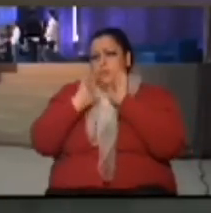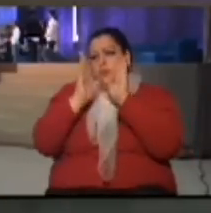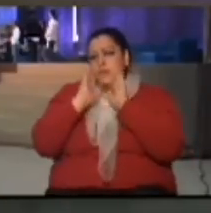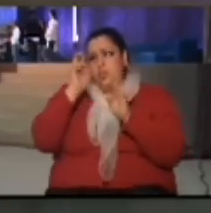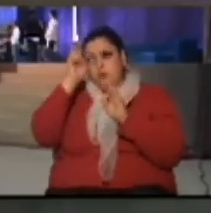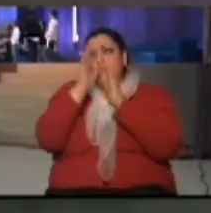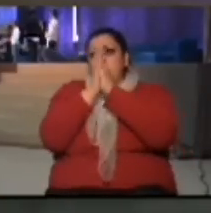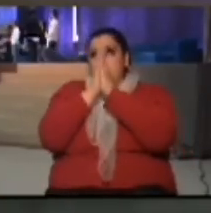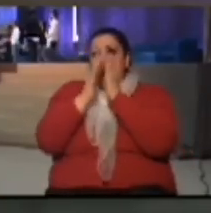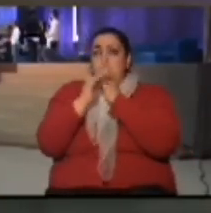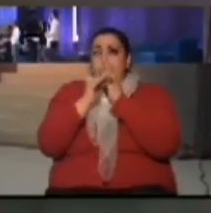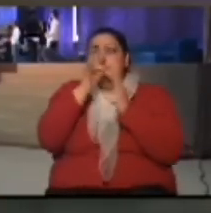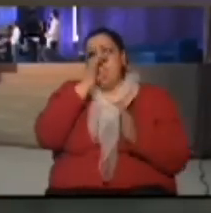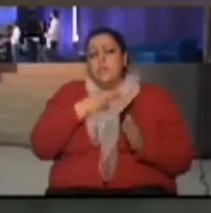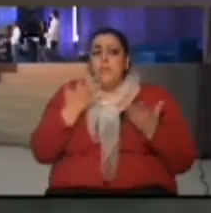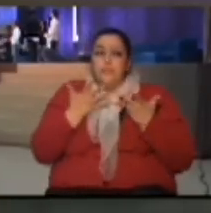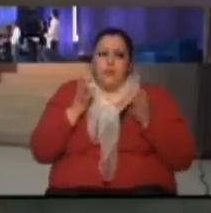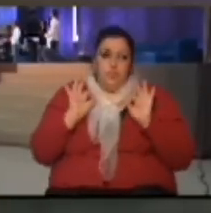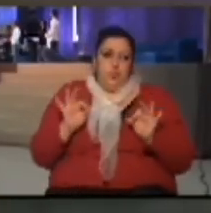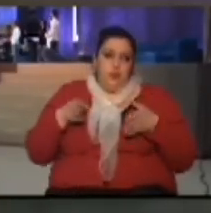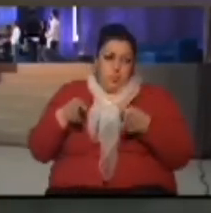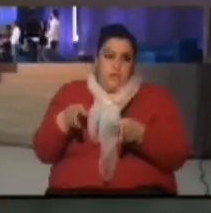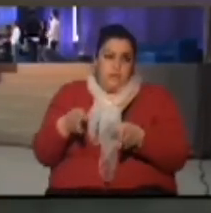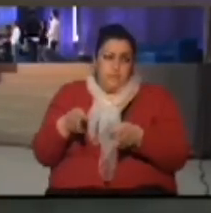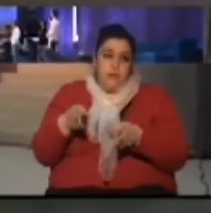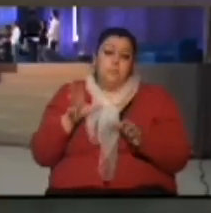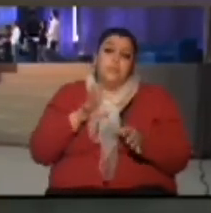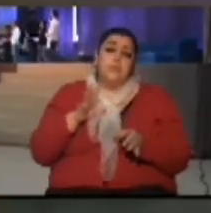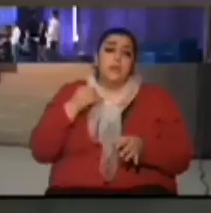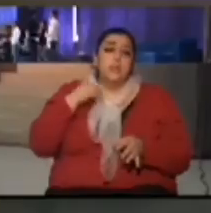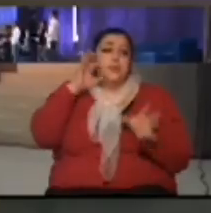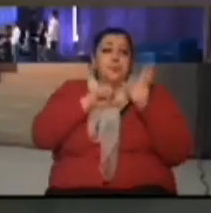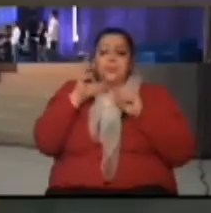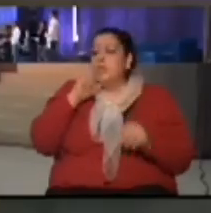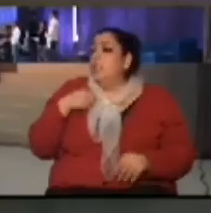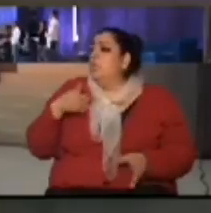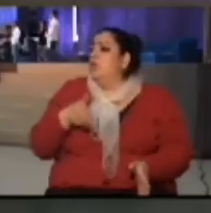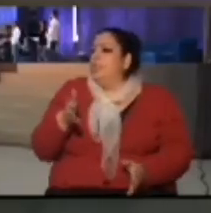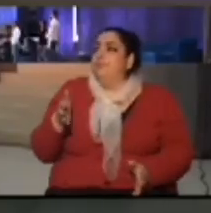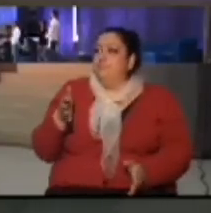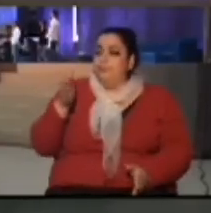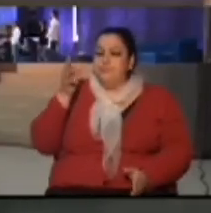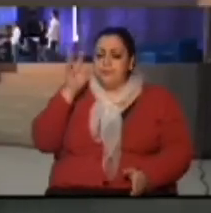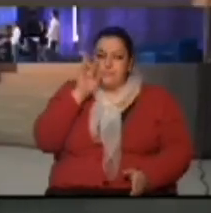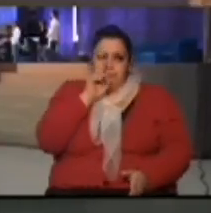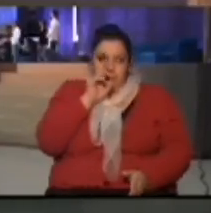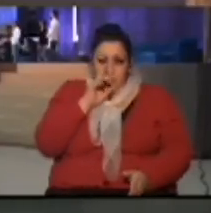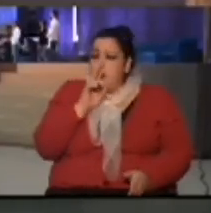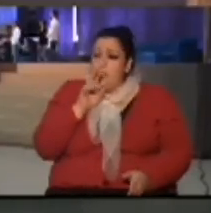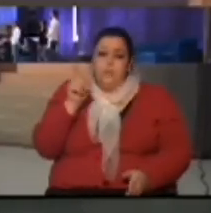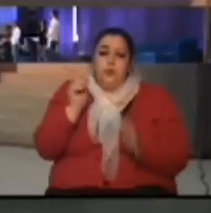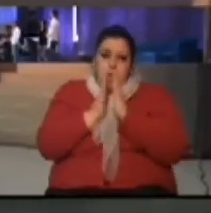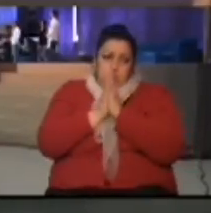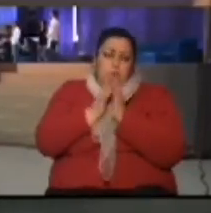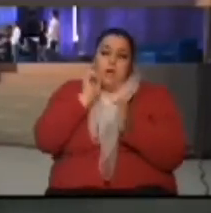այդ խոսքերը, տես այն Թովմասը, ու մասին անգամ մարդիկ ավելացել էին անհավատ, թերհավատ, կասկածամիտ, չգիտեմ